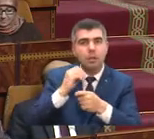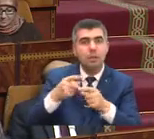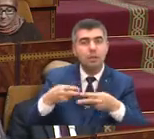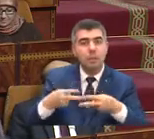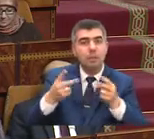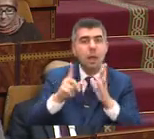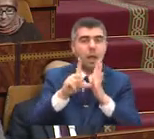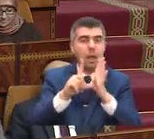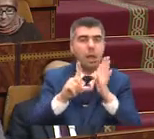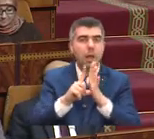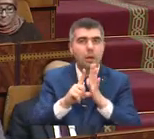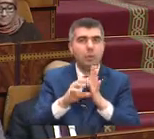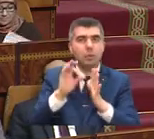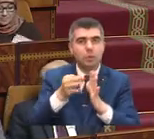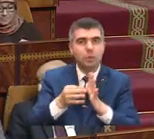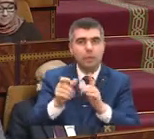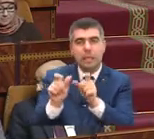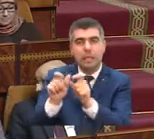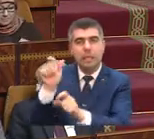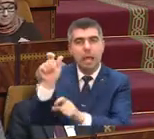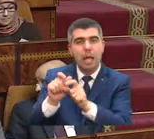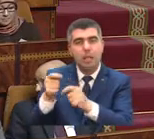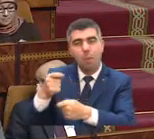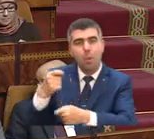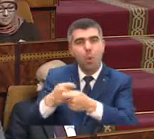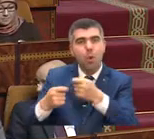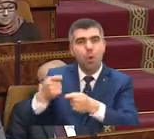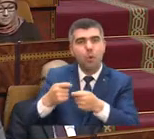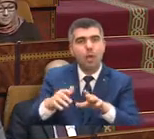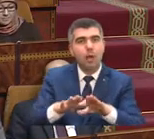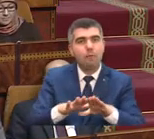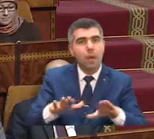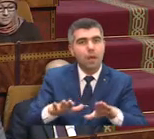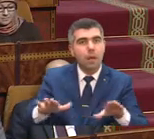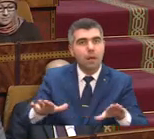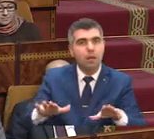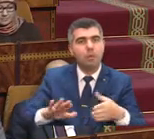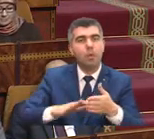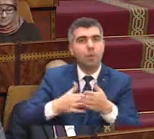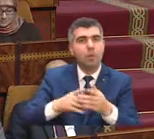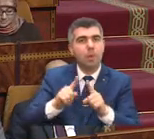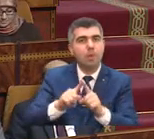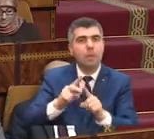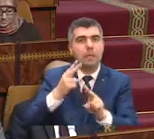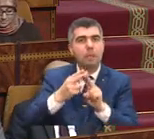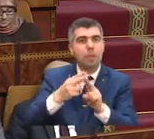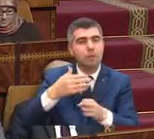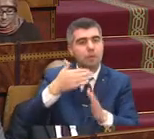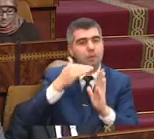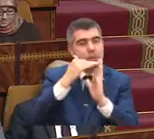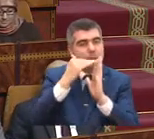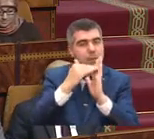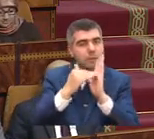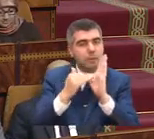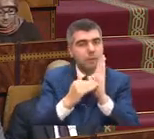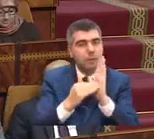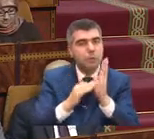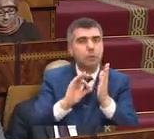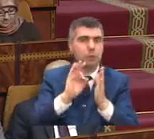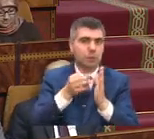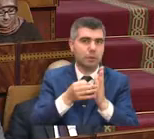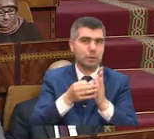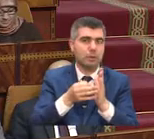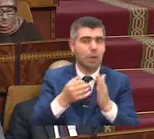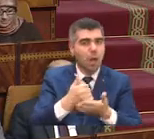الوجود لإنصاف هذه الفئة ديال باع الجائلين، ويتهمون نصنفهم في نعملوهم في واحد المكان الذي يليق